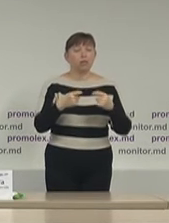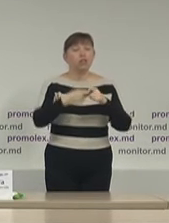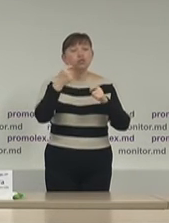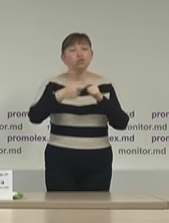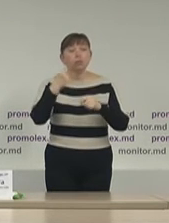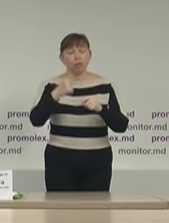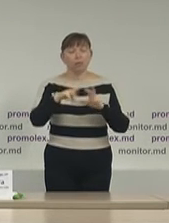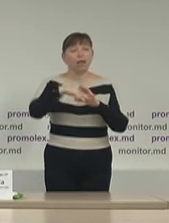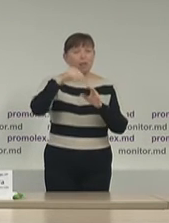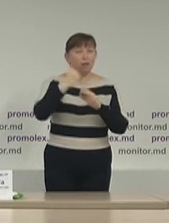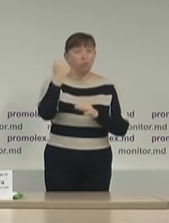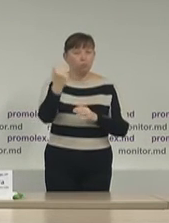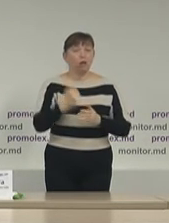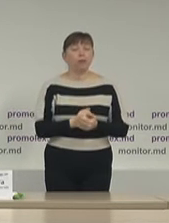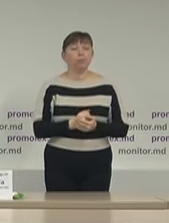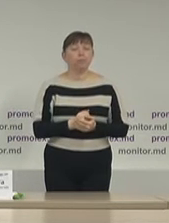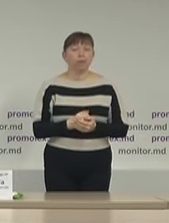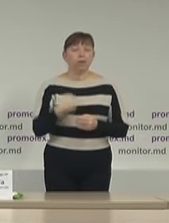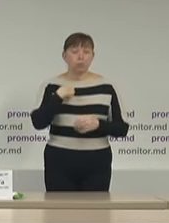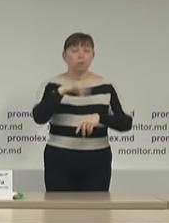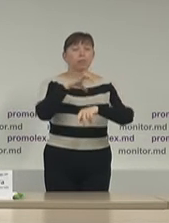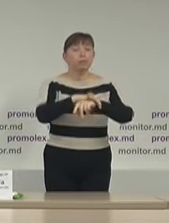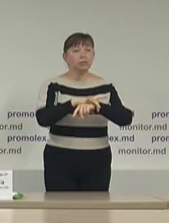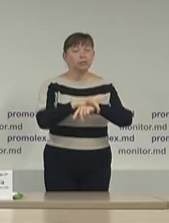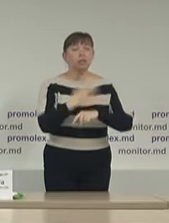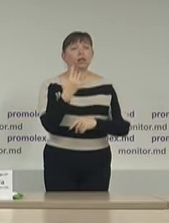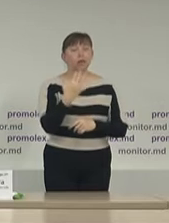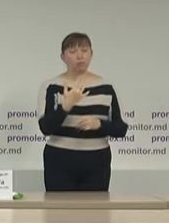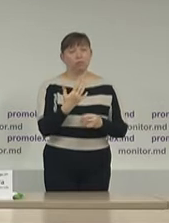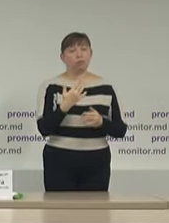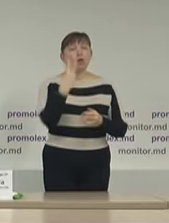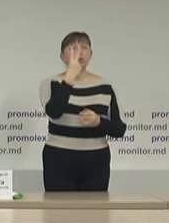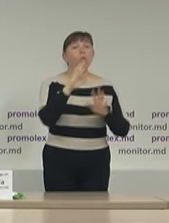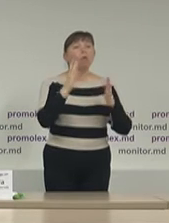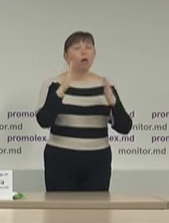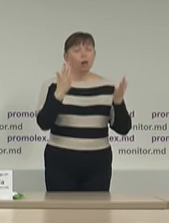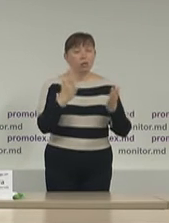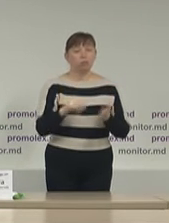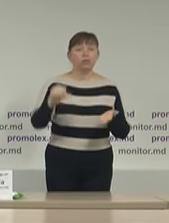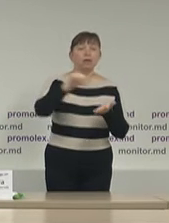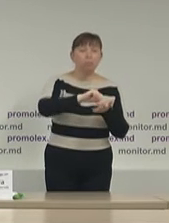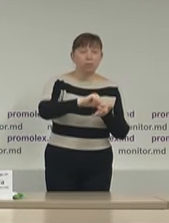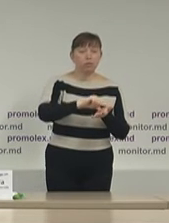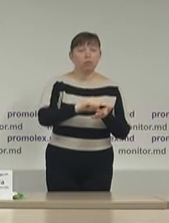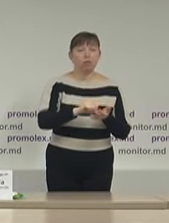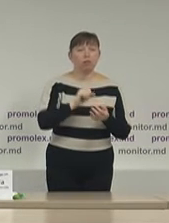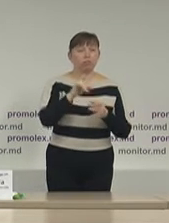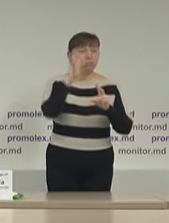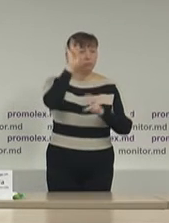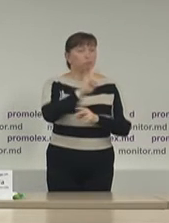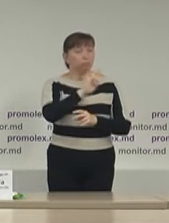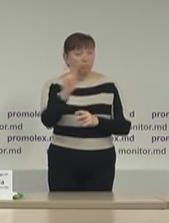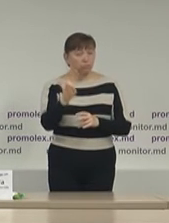electorale. Aici am atestat încă cel puțin două cazuri de implicare a cultelor religioase,